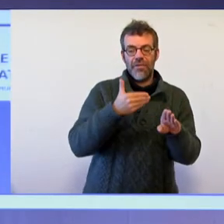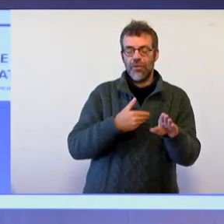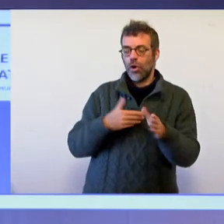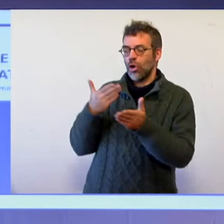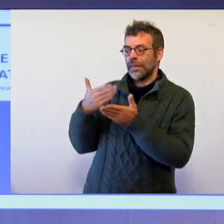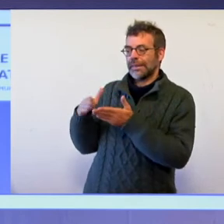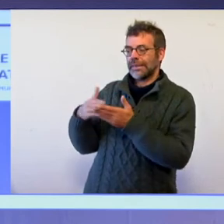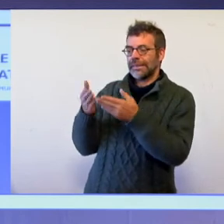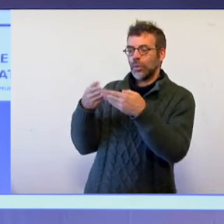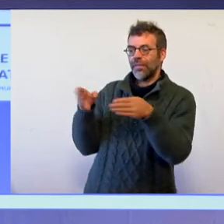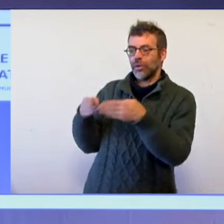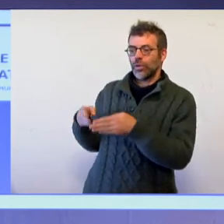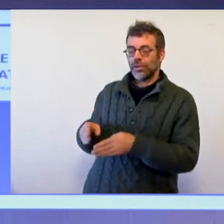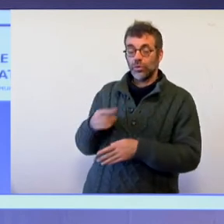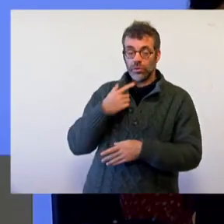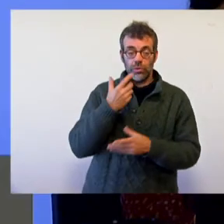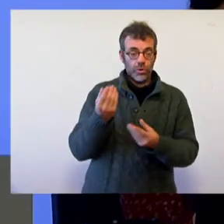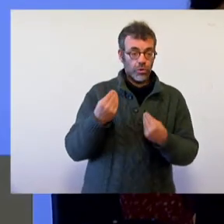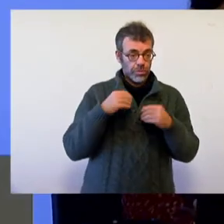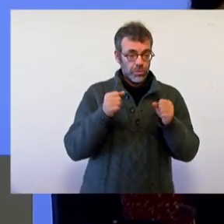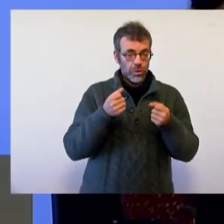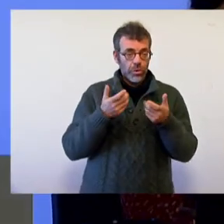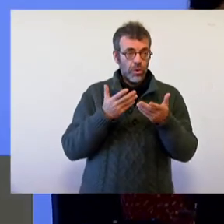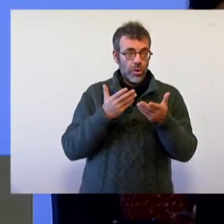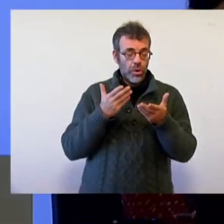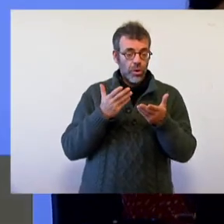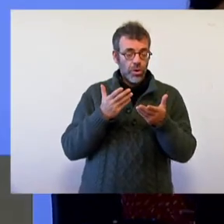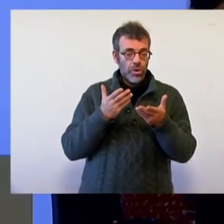d'engager. S'il n'y a pas de demande, Madame Doulin, allez-y.